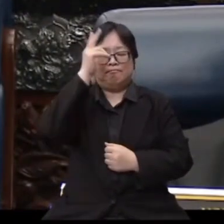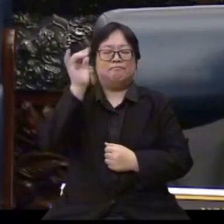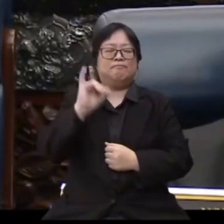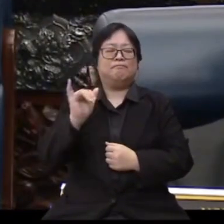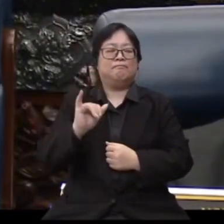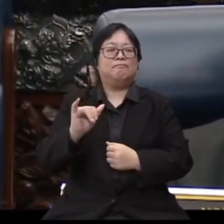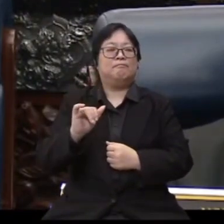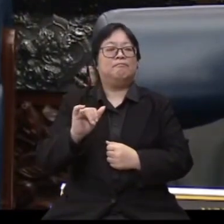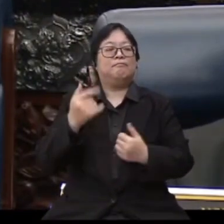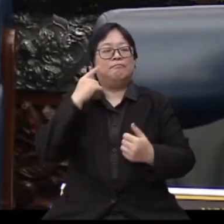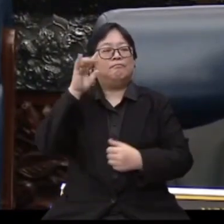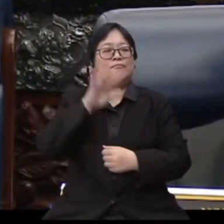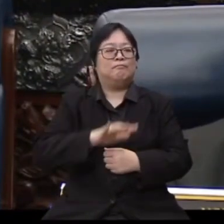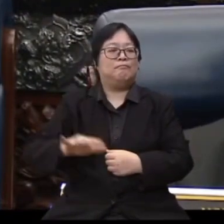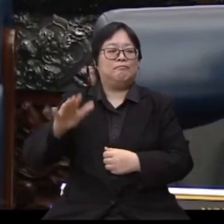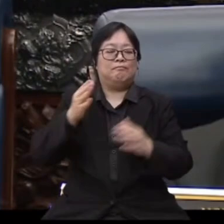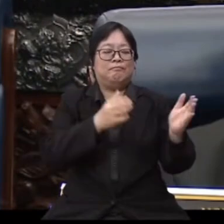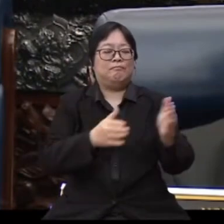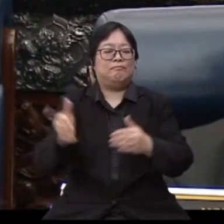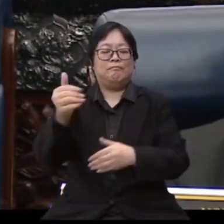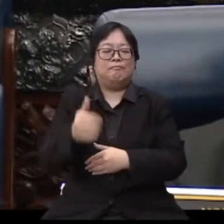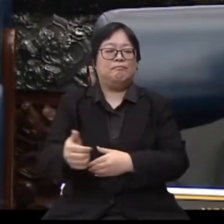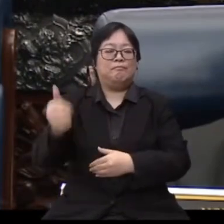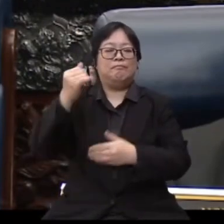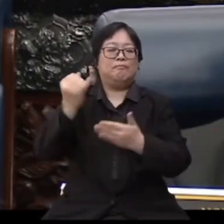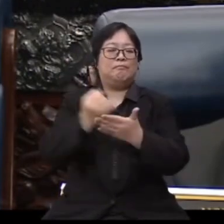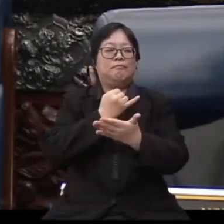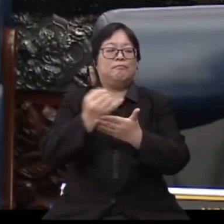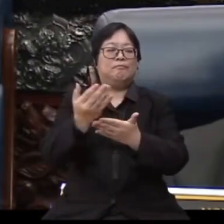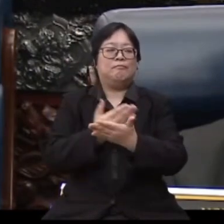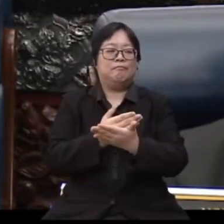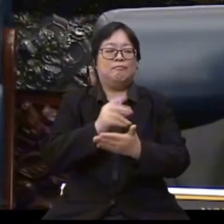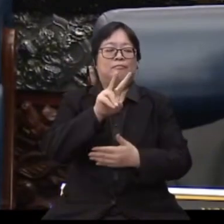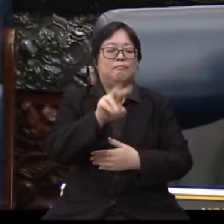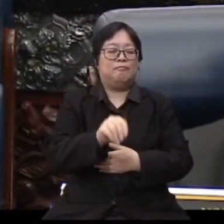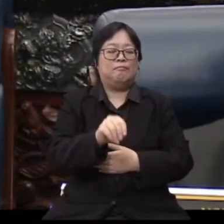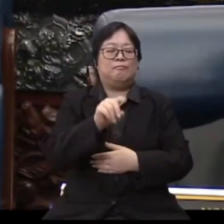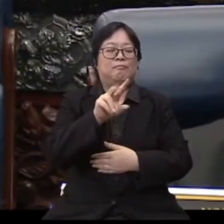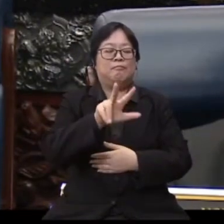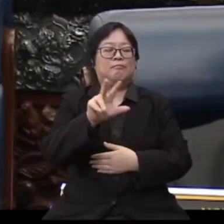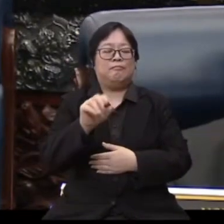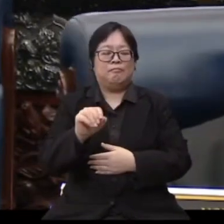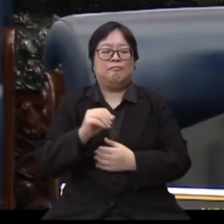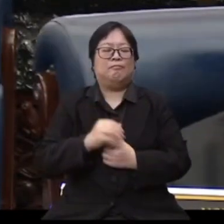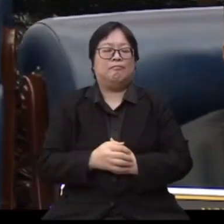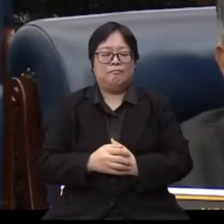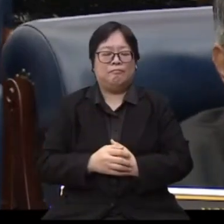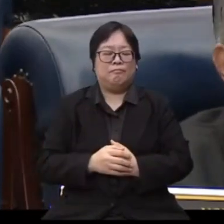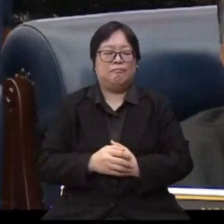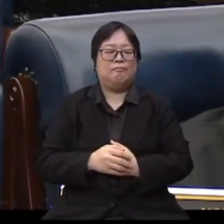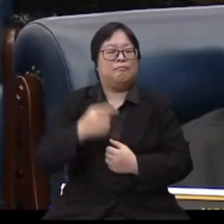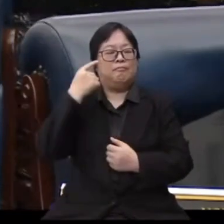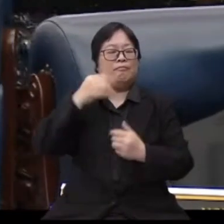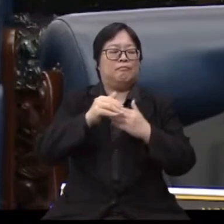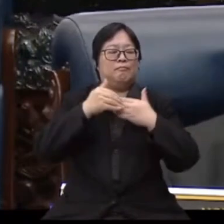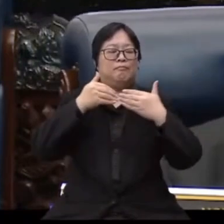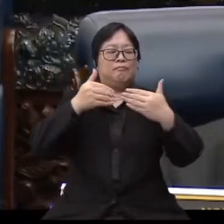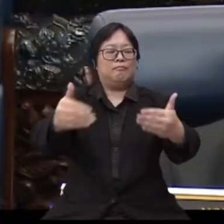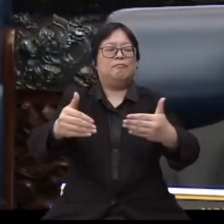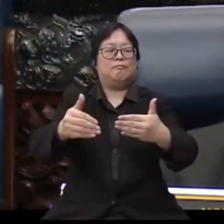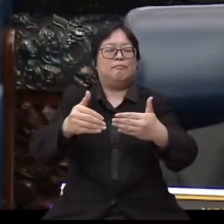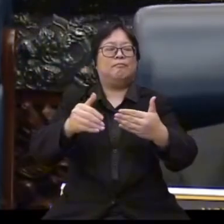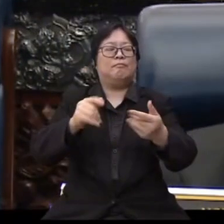juga telah meluncurkan Pelan Induk Perindustrian Baru 2030 bagi memacu